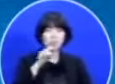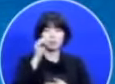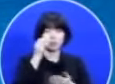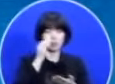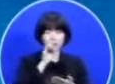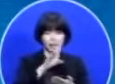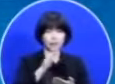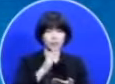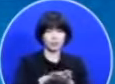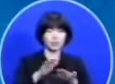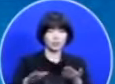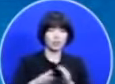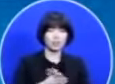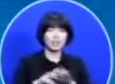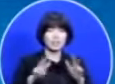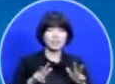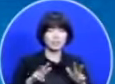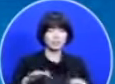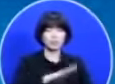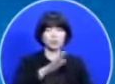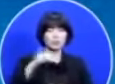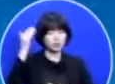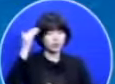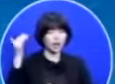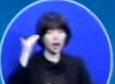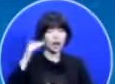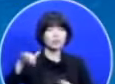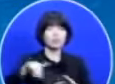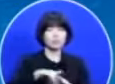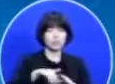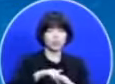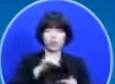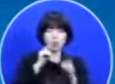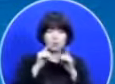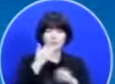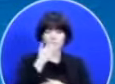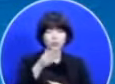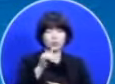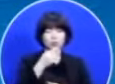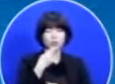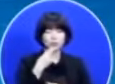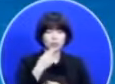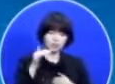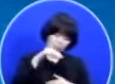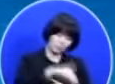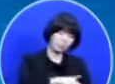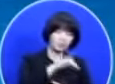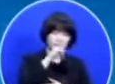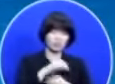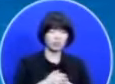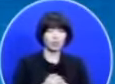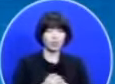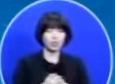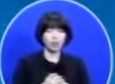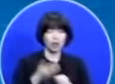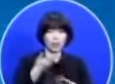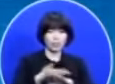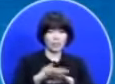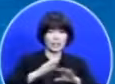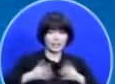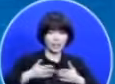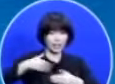지금 현재 우리나라 지금 문화가 말할 수 없이 타락해 있습니다 외국에 나가